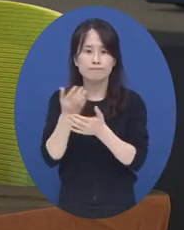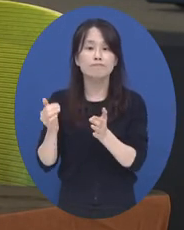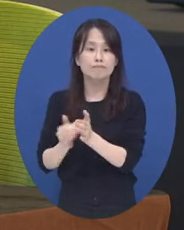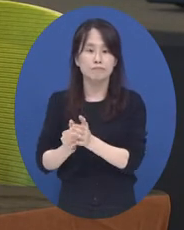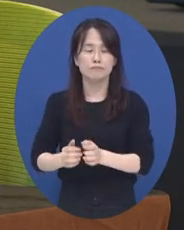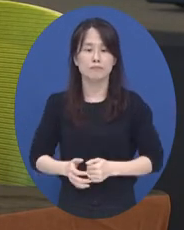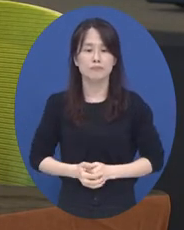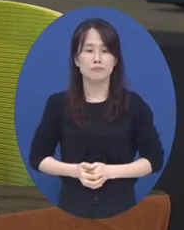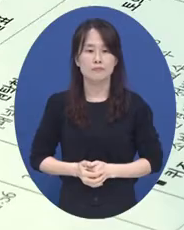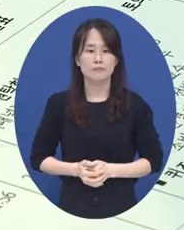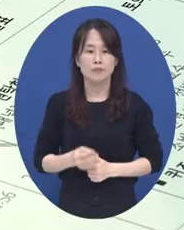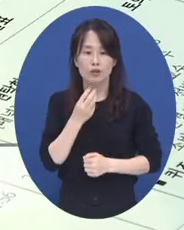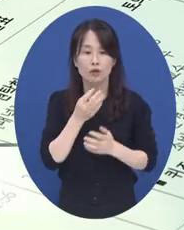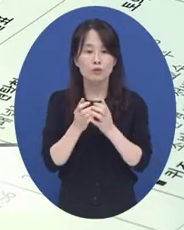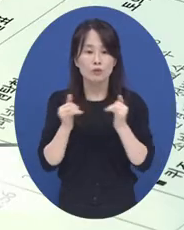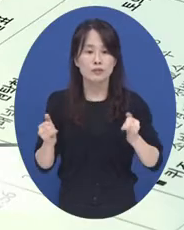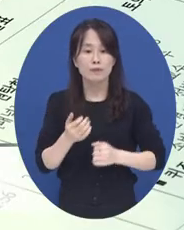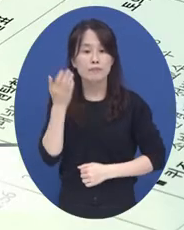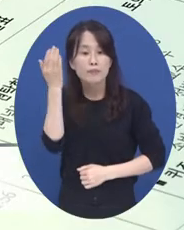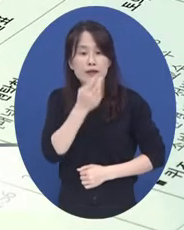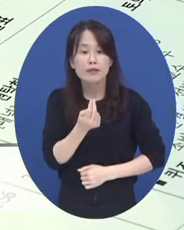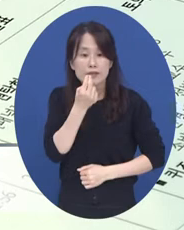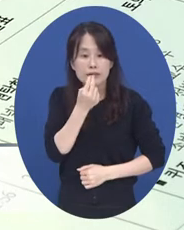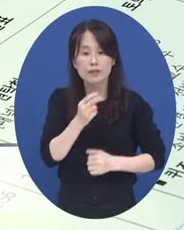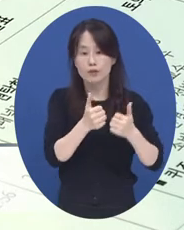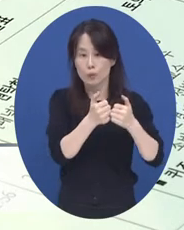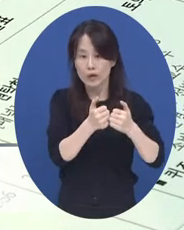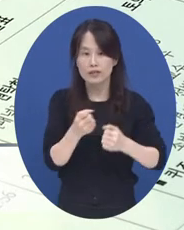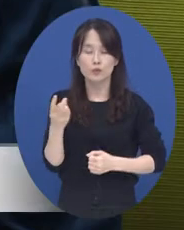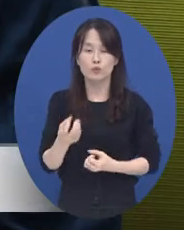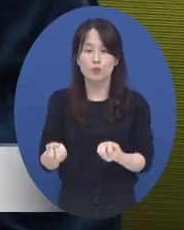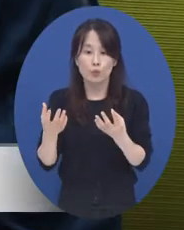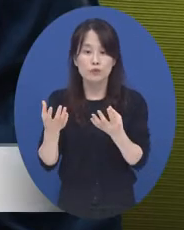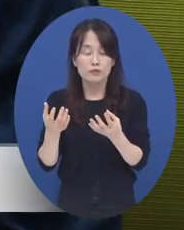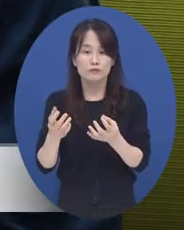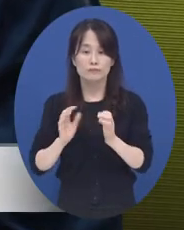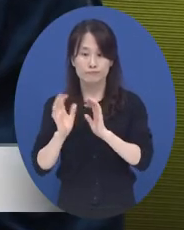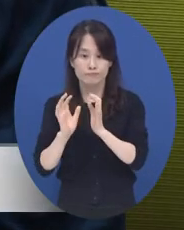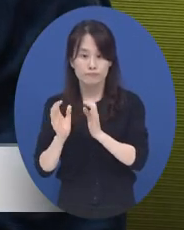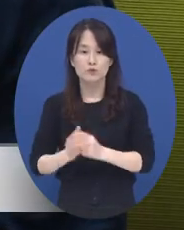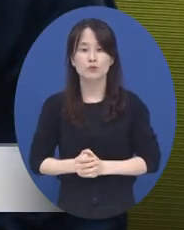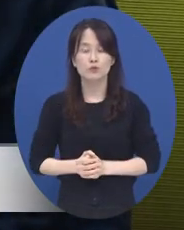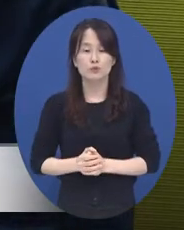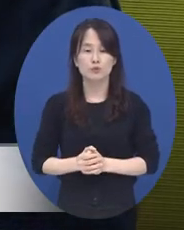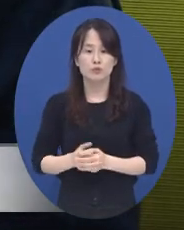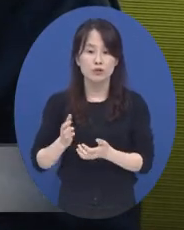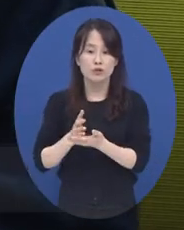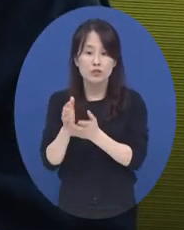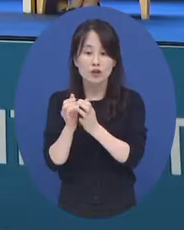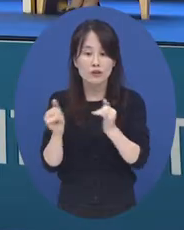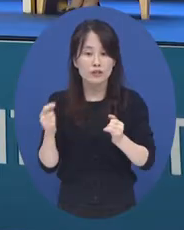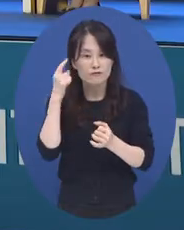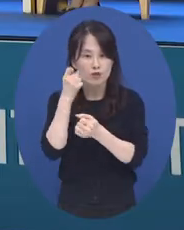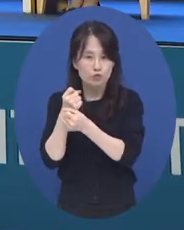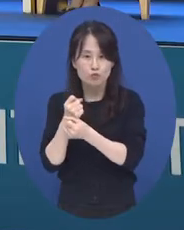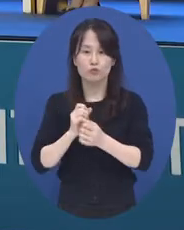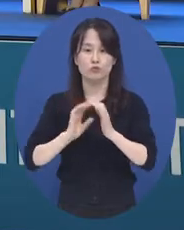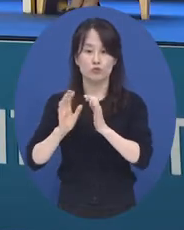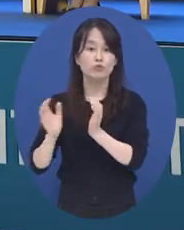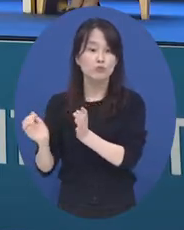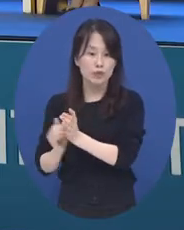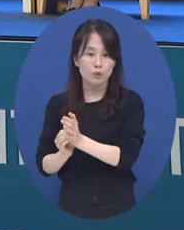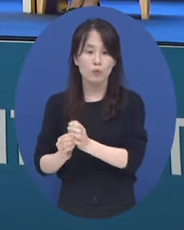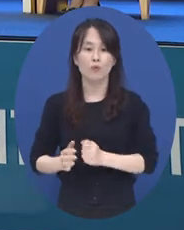교류가 이어졌습니다. 경기도민 청정대기 원탁회의와 토크 콘서트, 국내외 대기 환경 분야 학술 세션